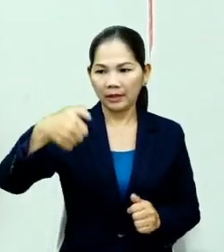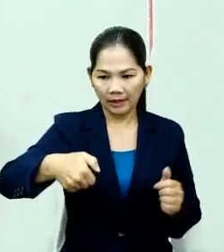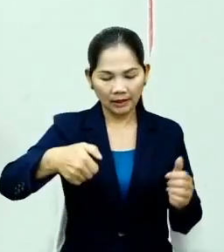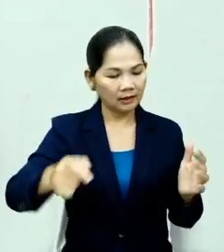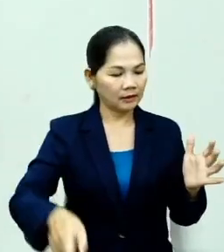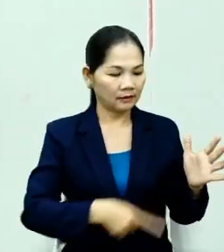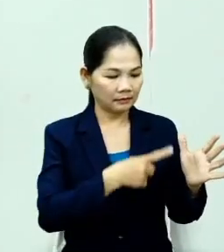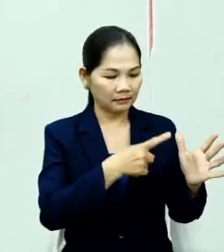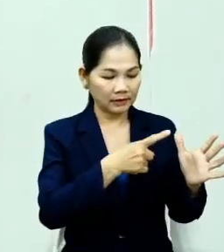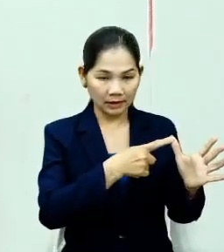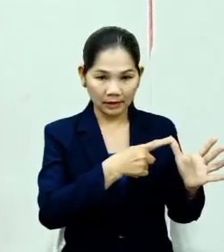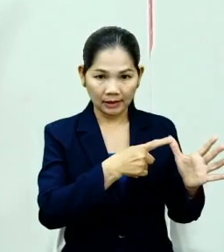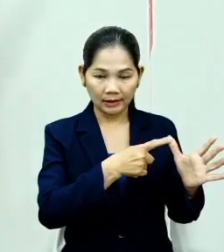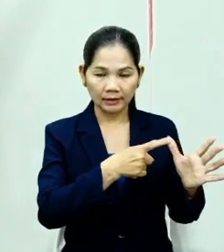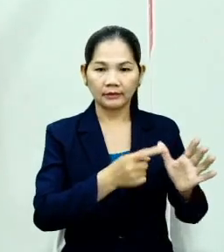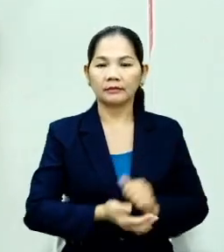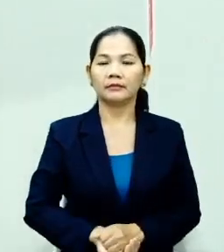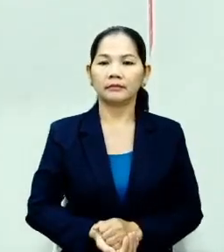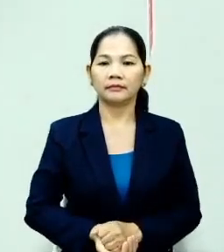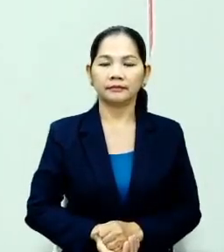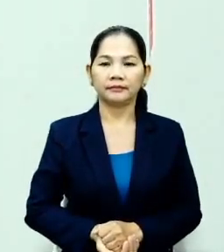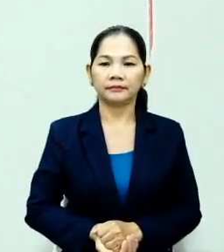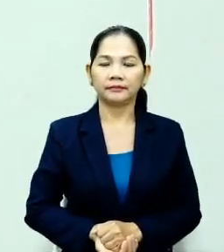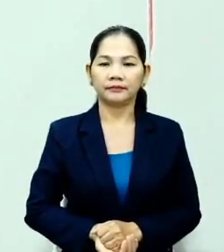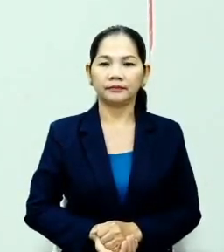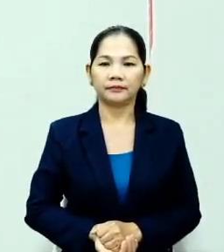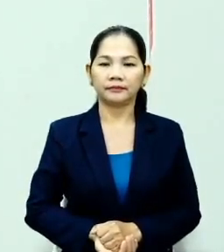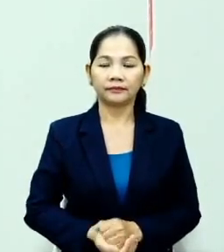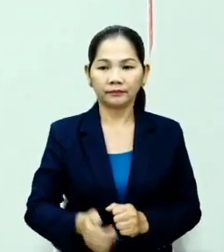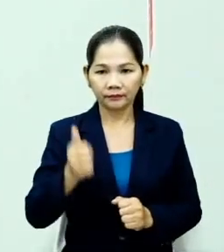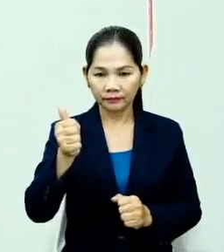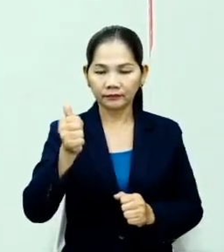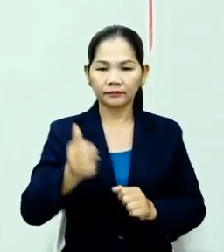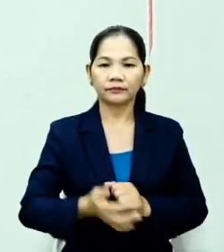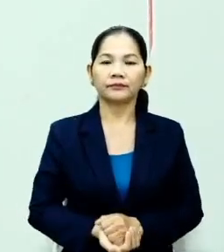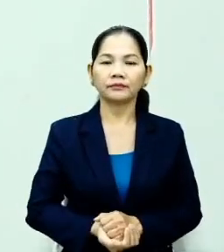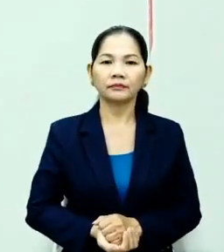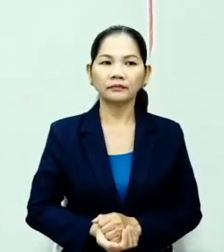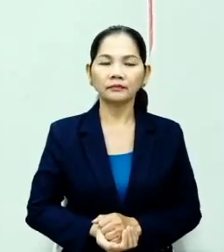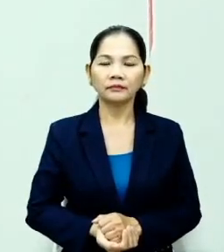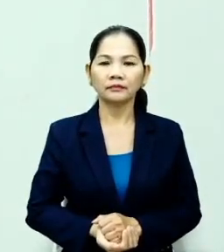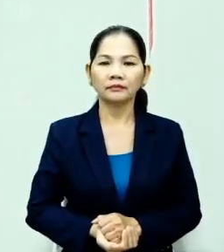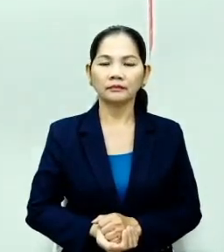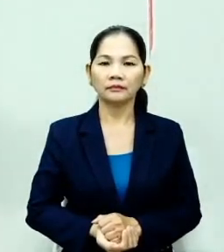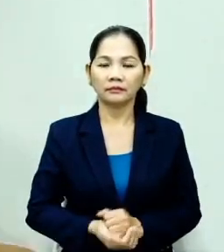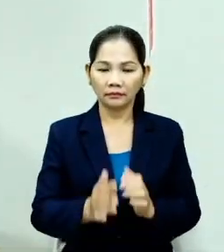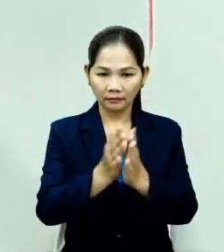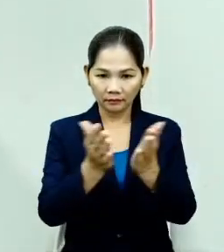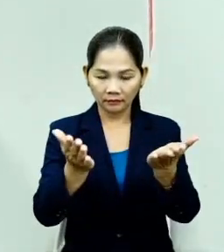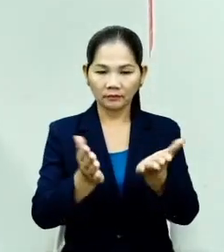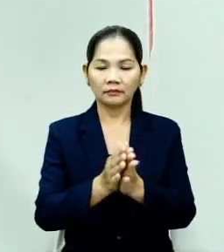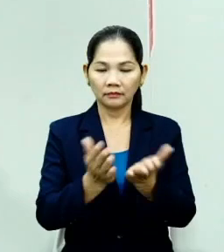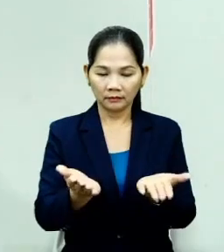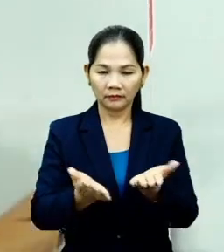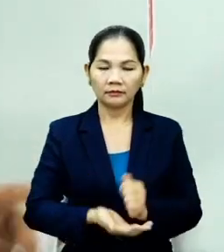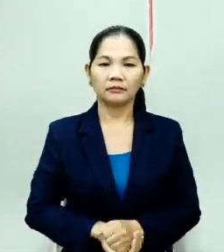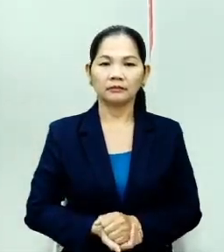ý mình nia cha lọ nè con cha ấy lấy con cha cột bạc xịp hơi từng ọc nè nó